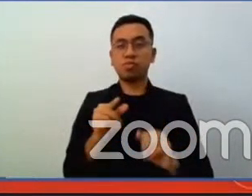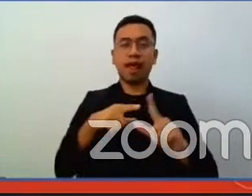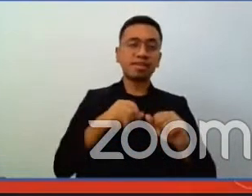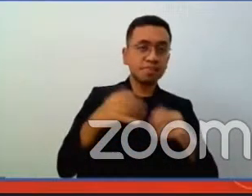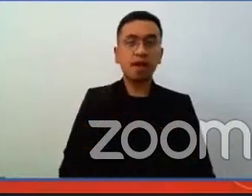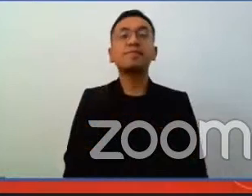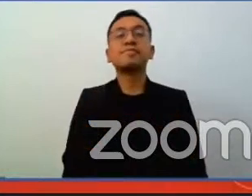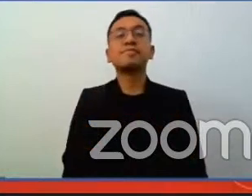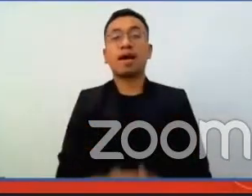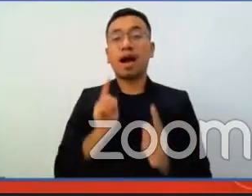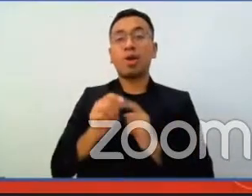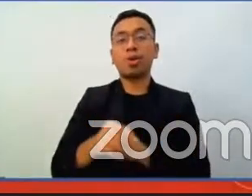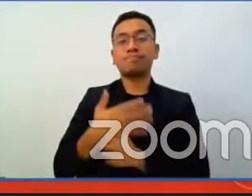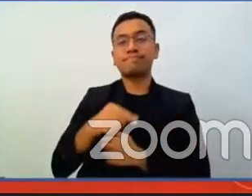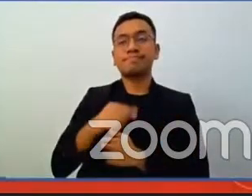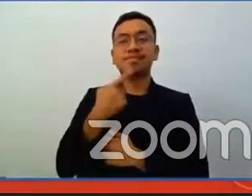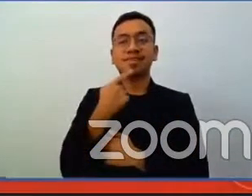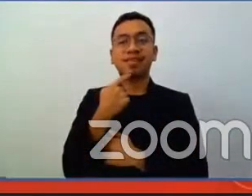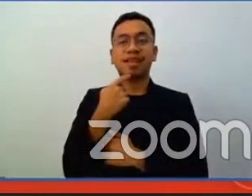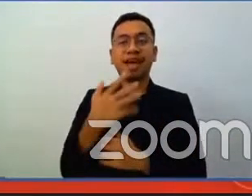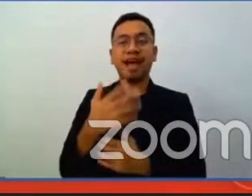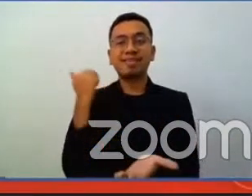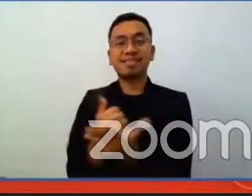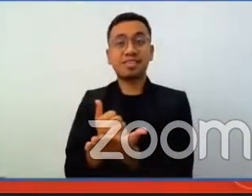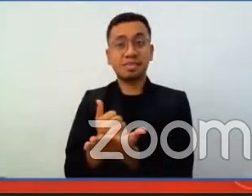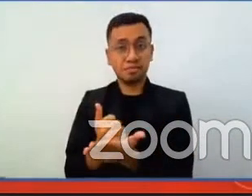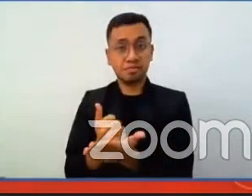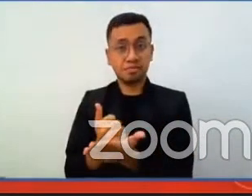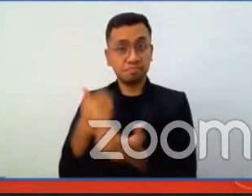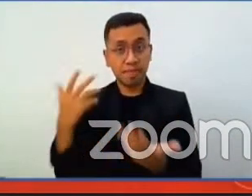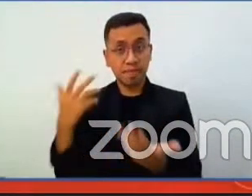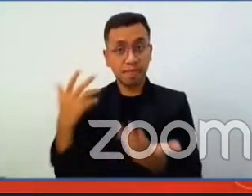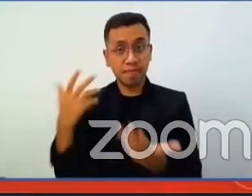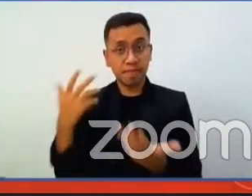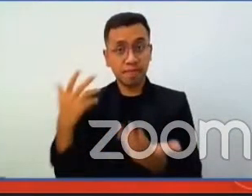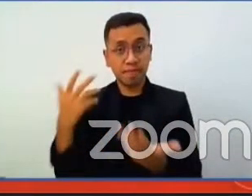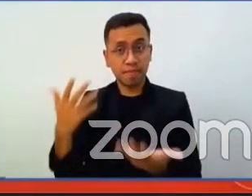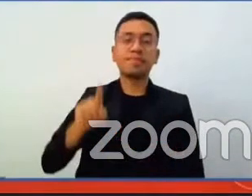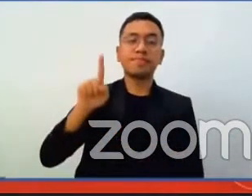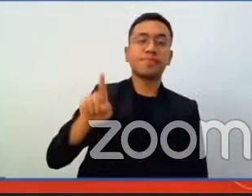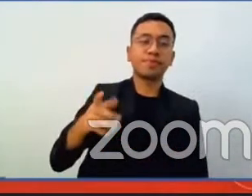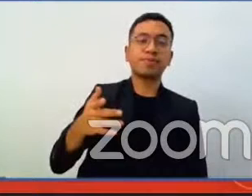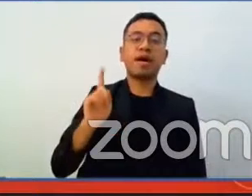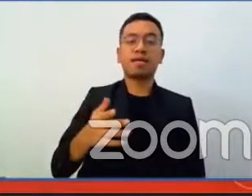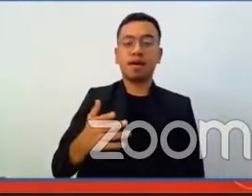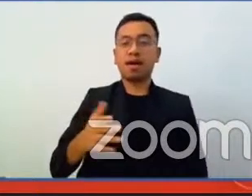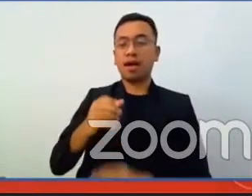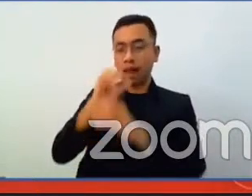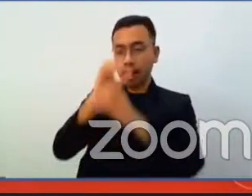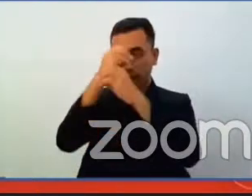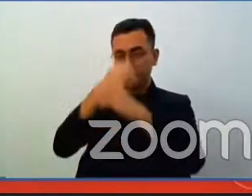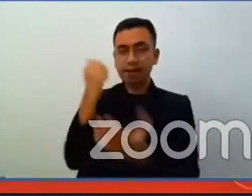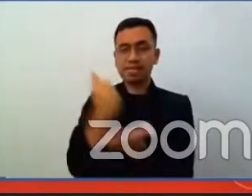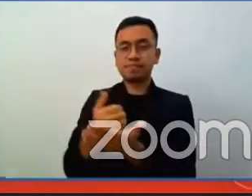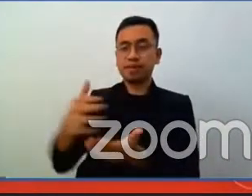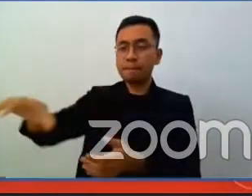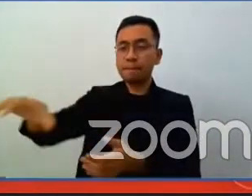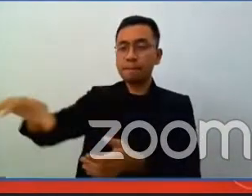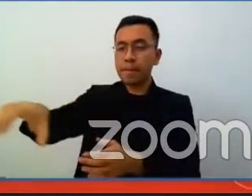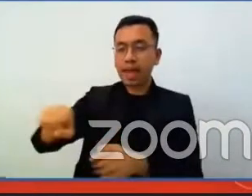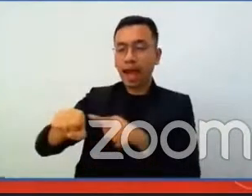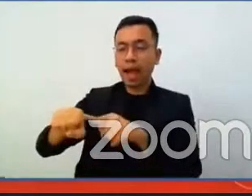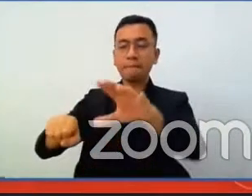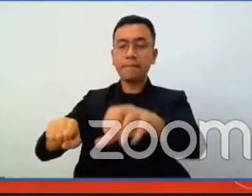kita bicara real, maka kita harus bicara ada aplikasi yang juga real hands on lab.